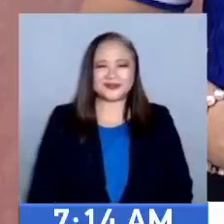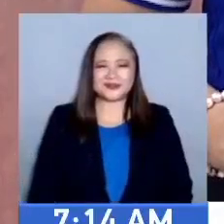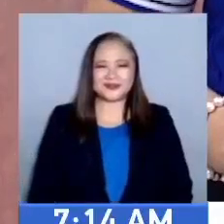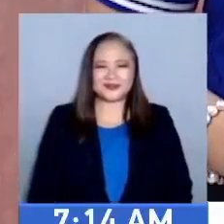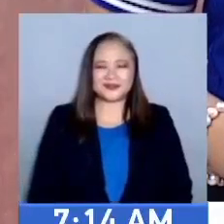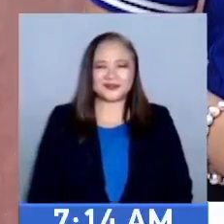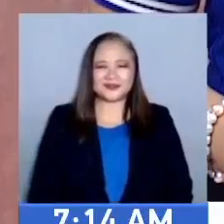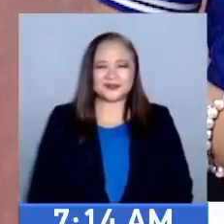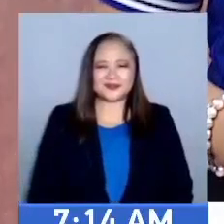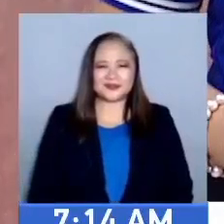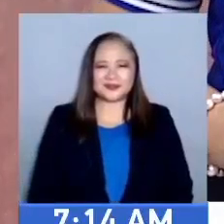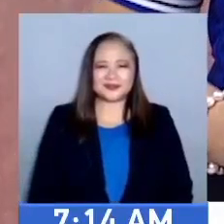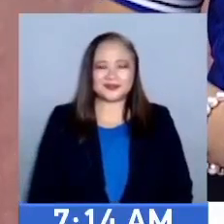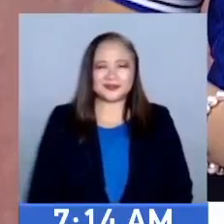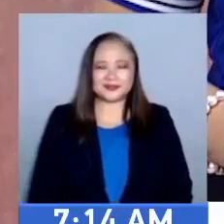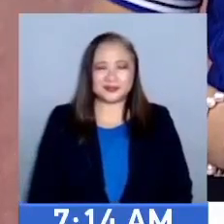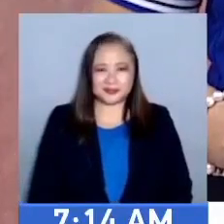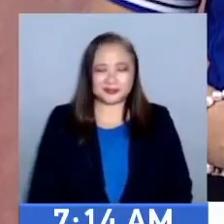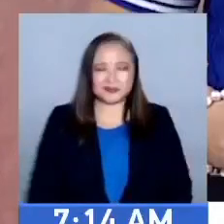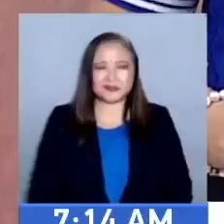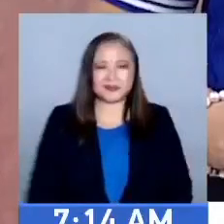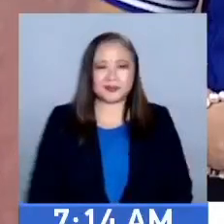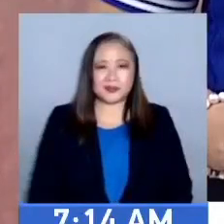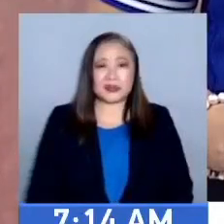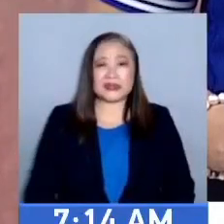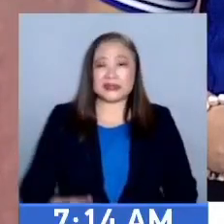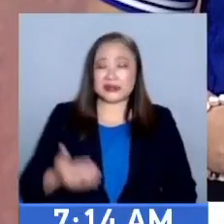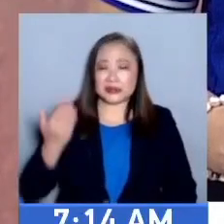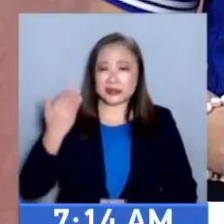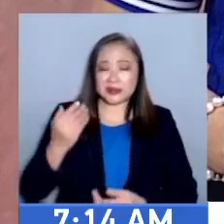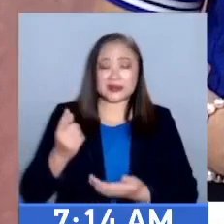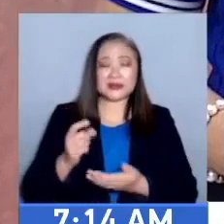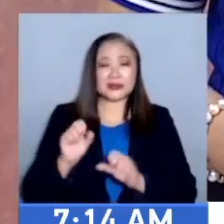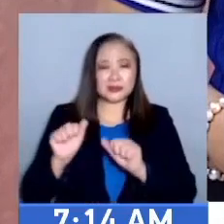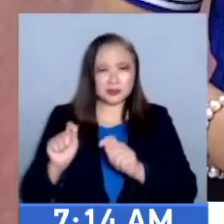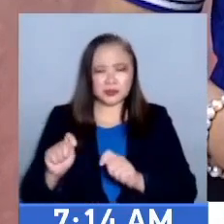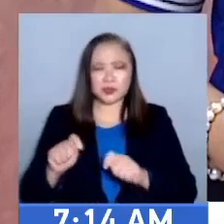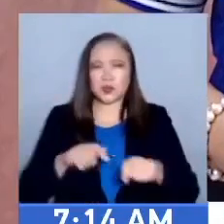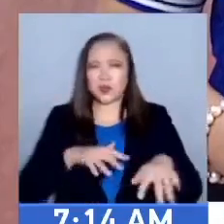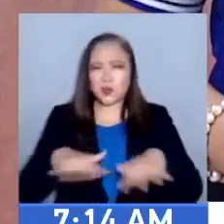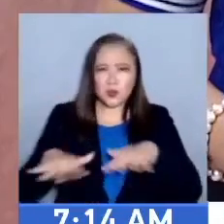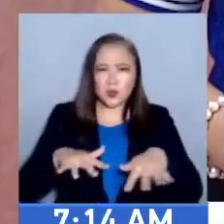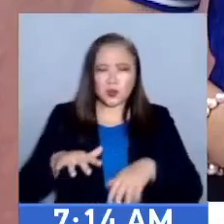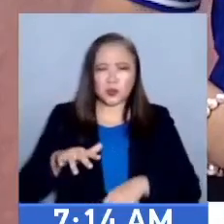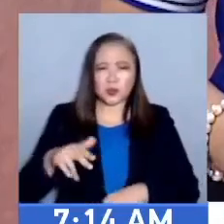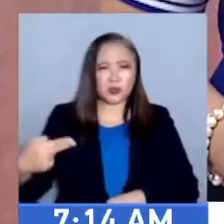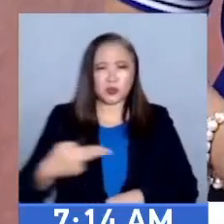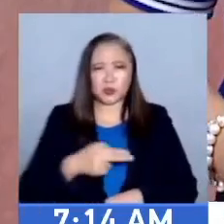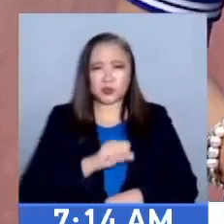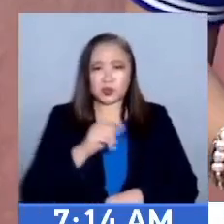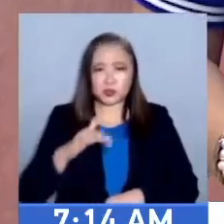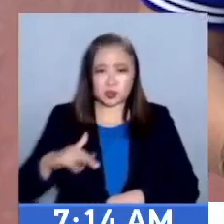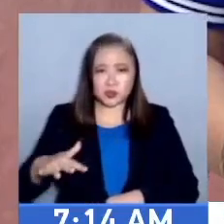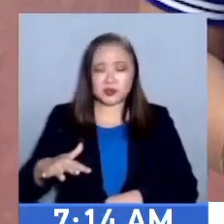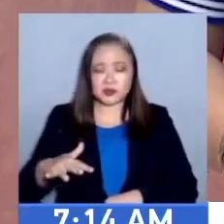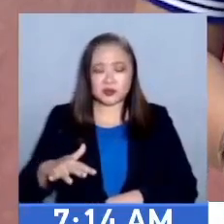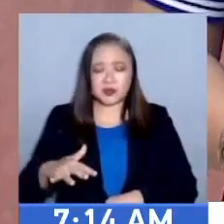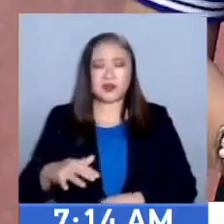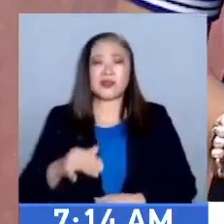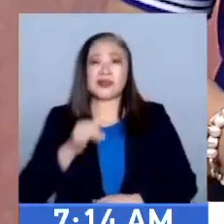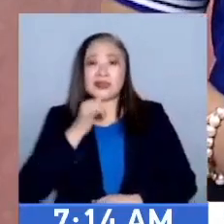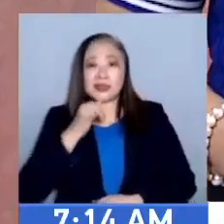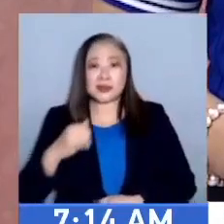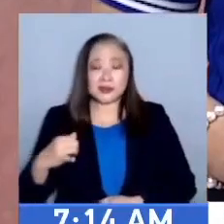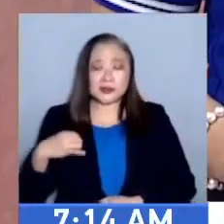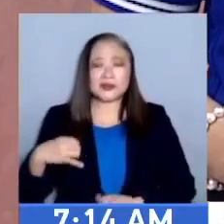noong weekend ay niyanig na magnitude 7.4 na lindol ang Surigao del Sur kahapon naman magnitude 5.9 na